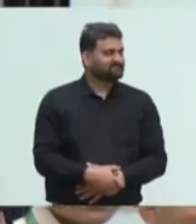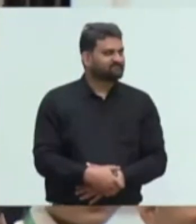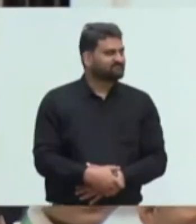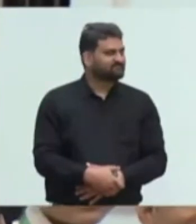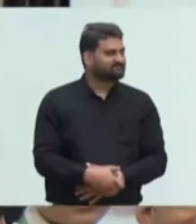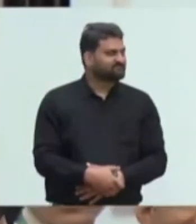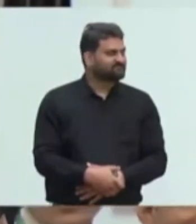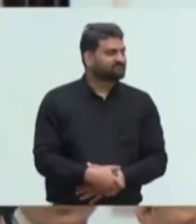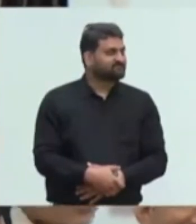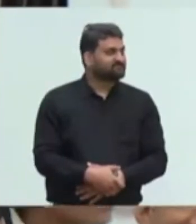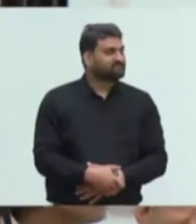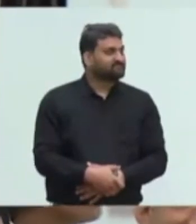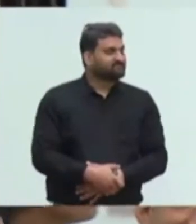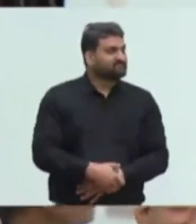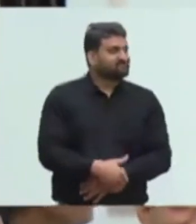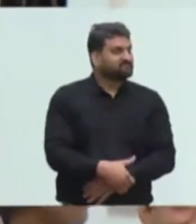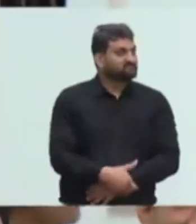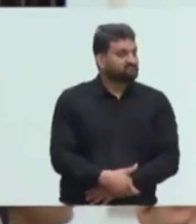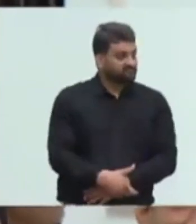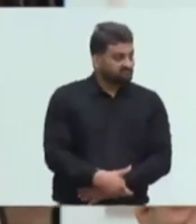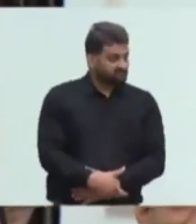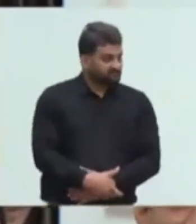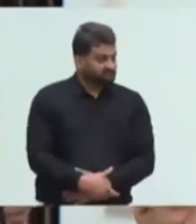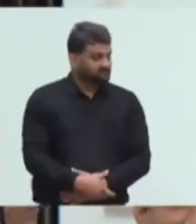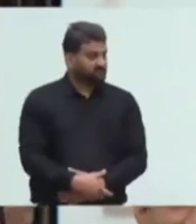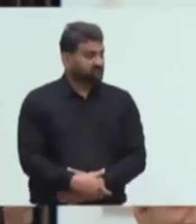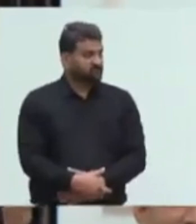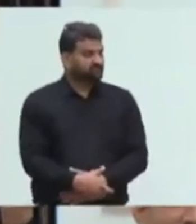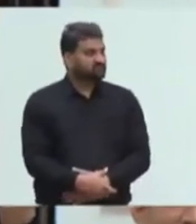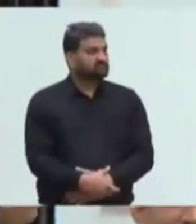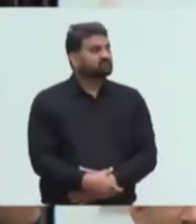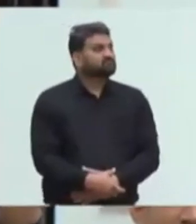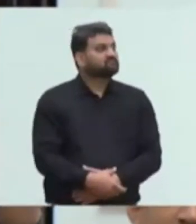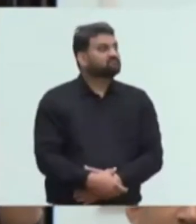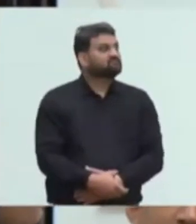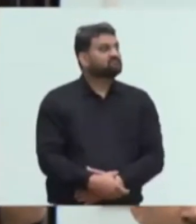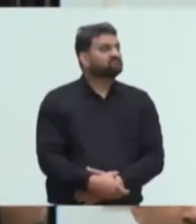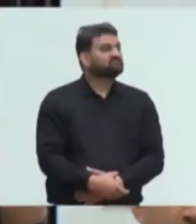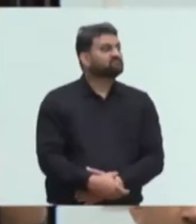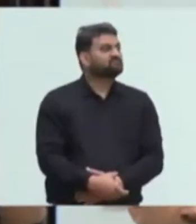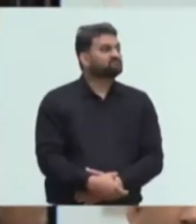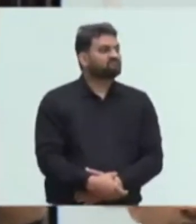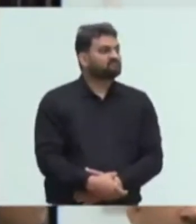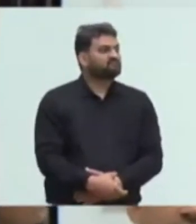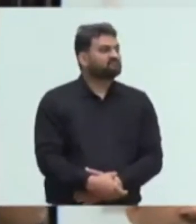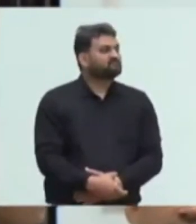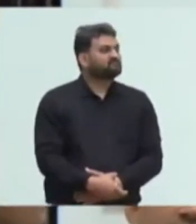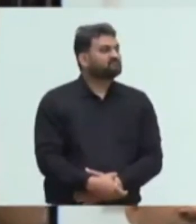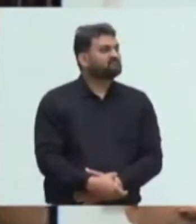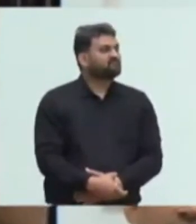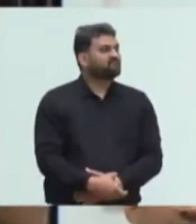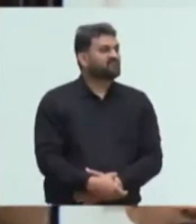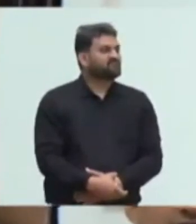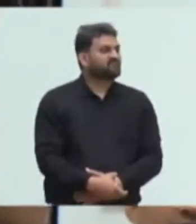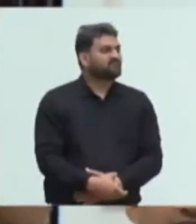है मैं जब मैं 1997 में मैंने खेलना शुरू किया तो पहले अवधी लोक खेल पर नहीं